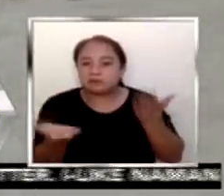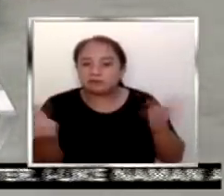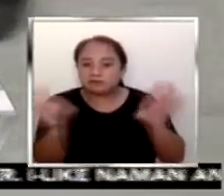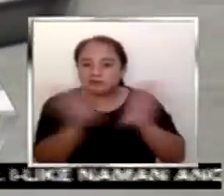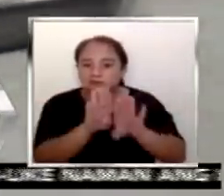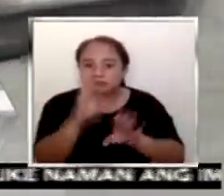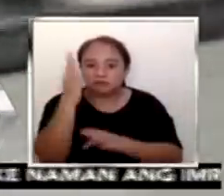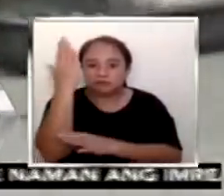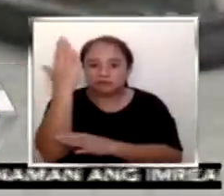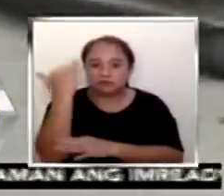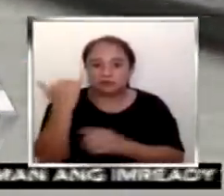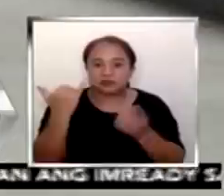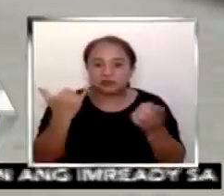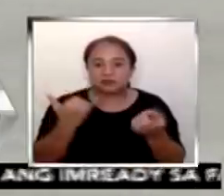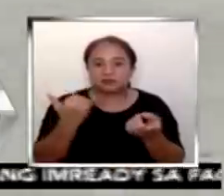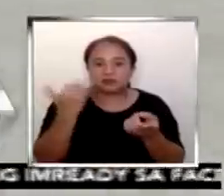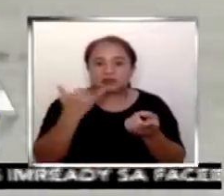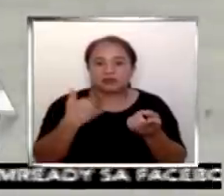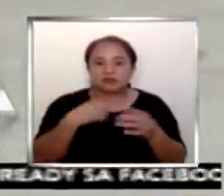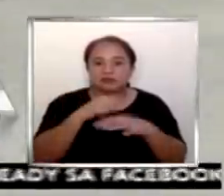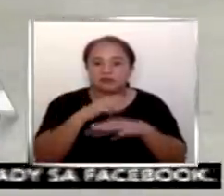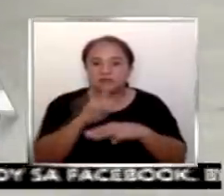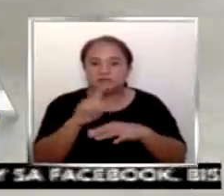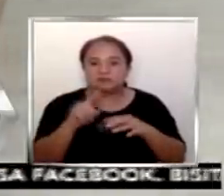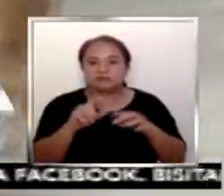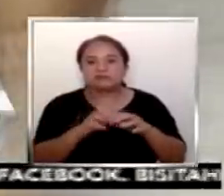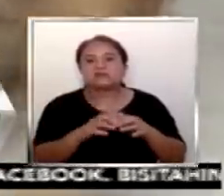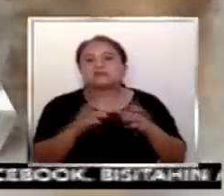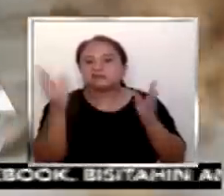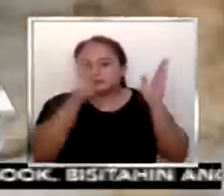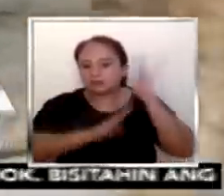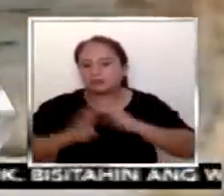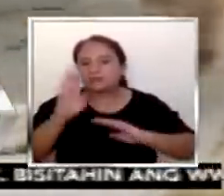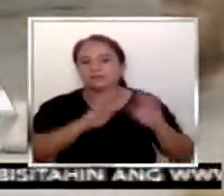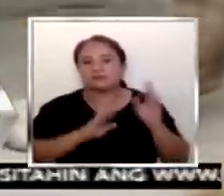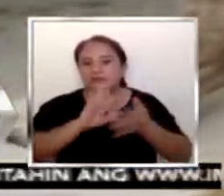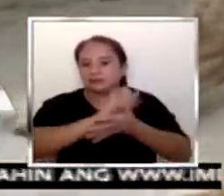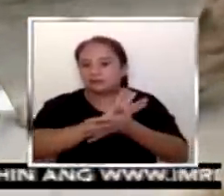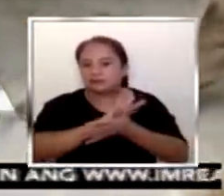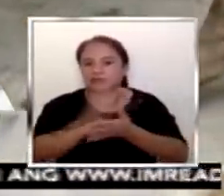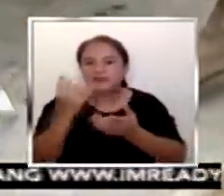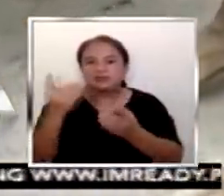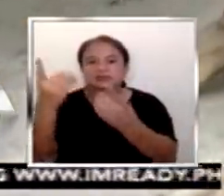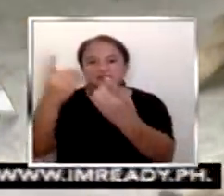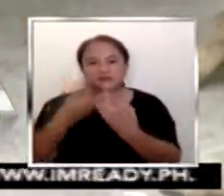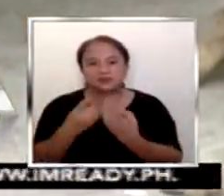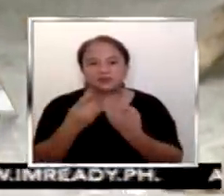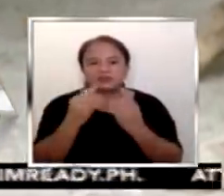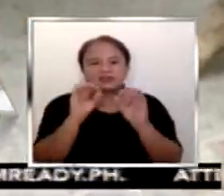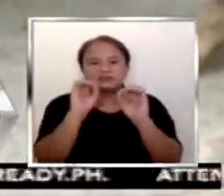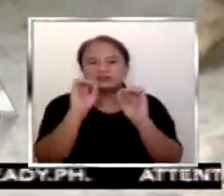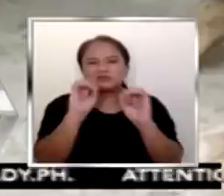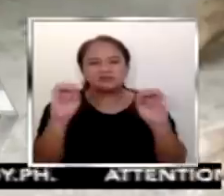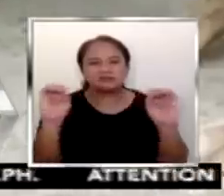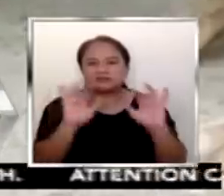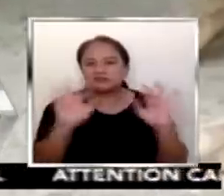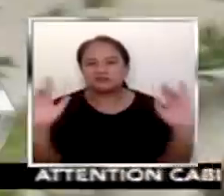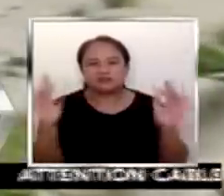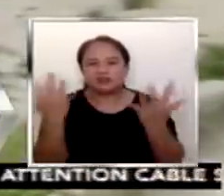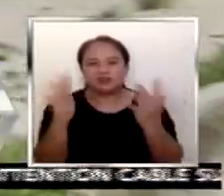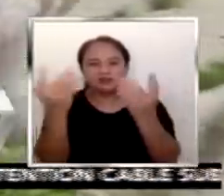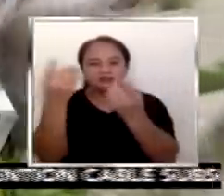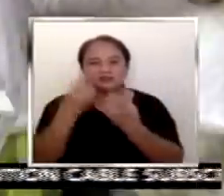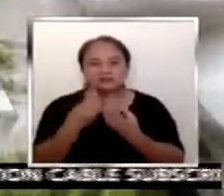AKF, apektado ng pandemya ang negosyo ng marami nilang donors, kaya wala na halos pumapasok na donasyon sa